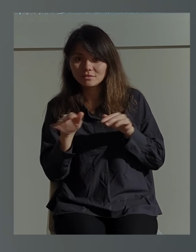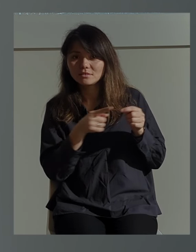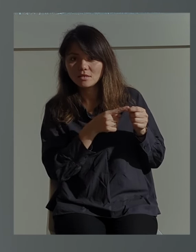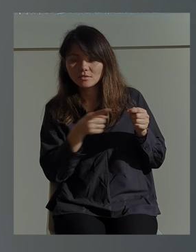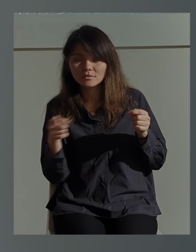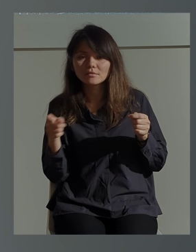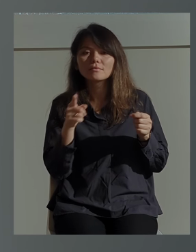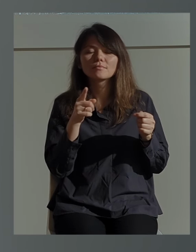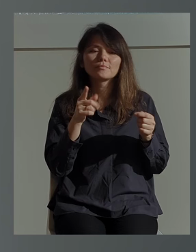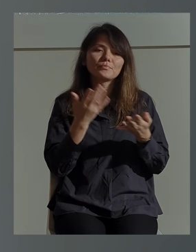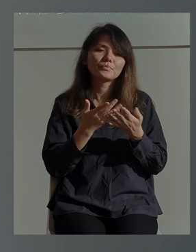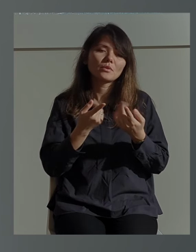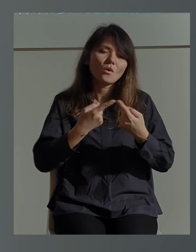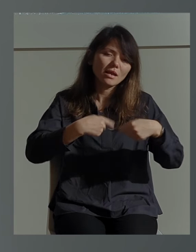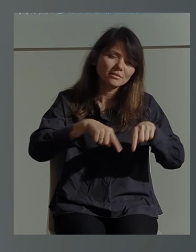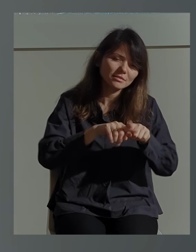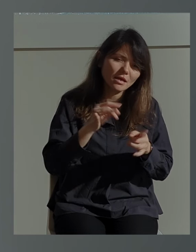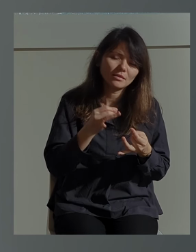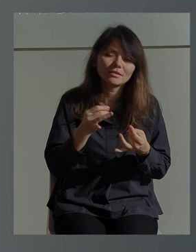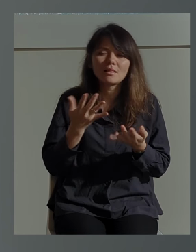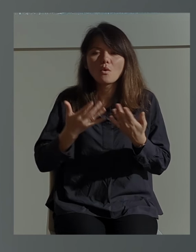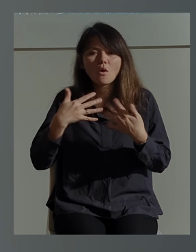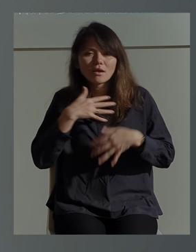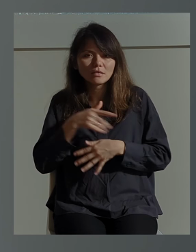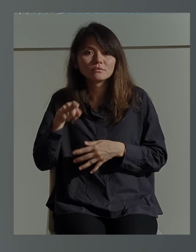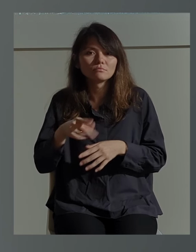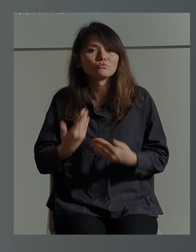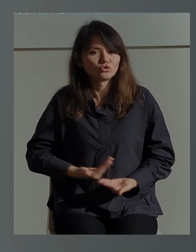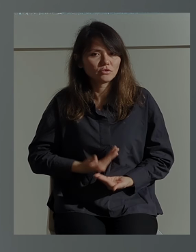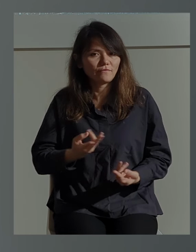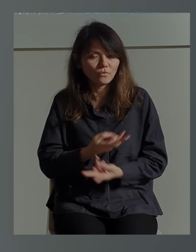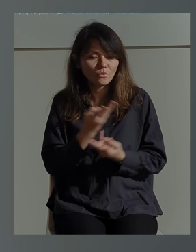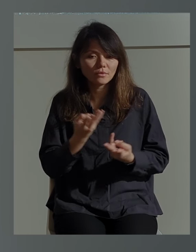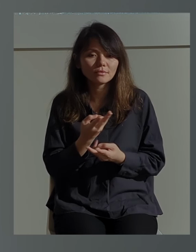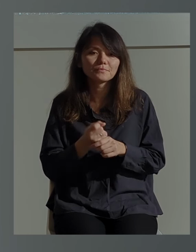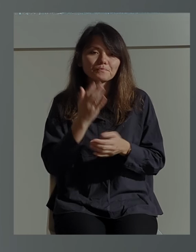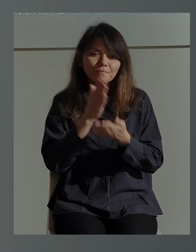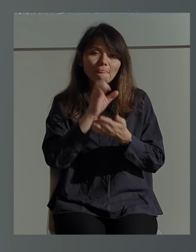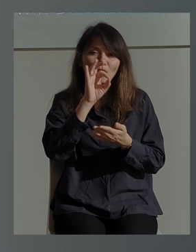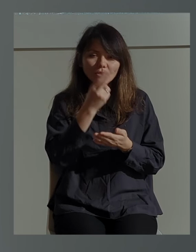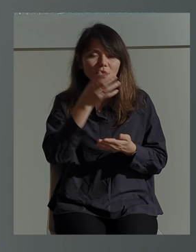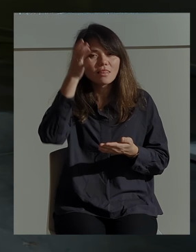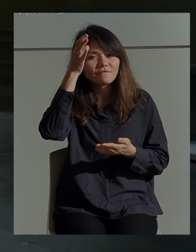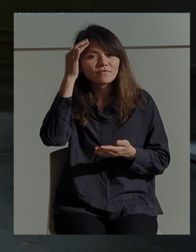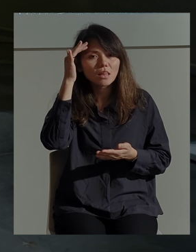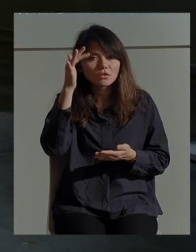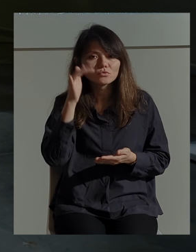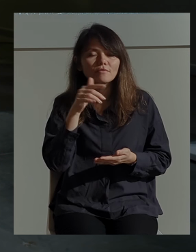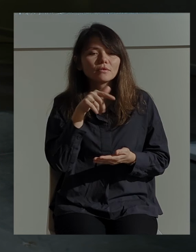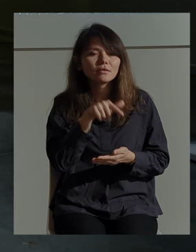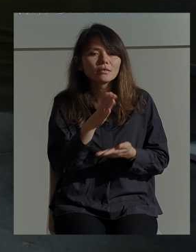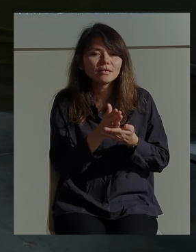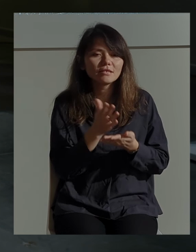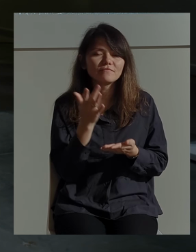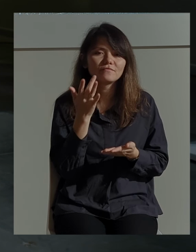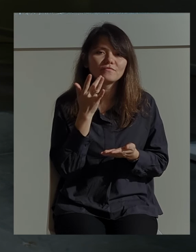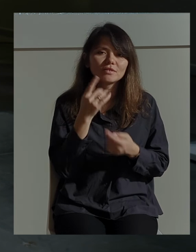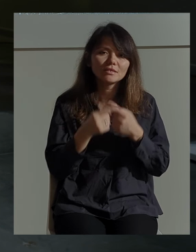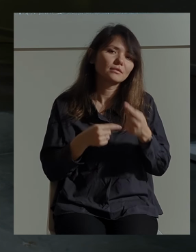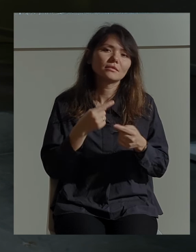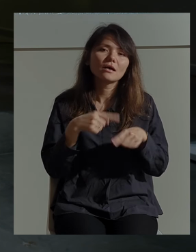Организация или организм живёт институты в социальной философии всегда а